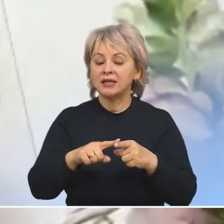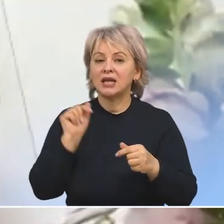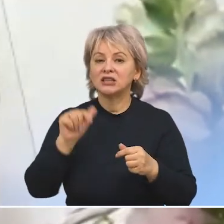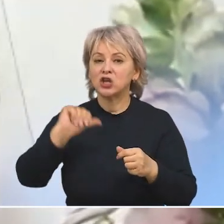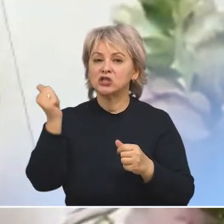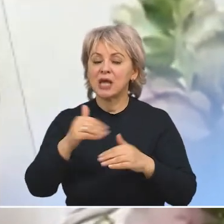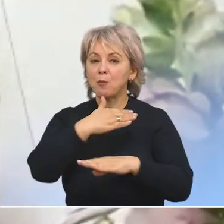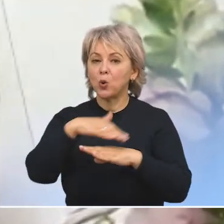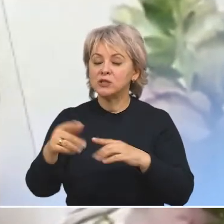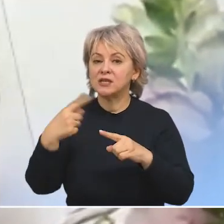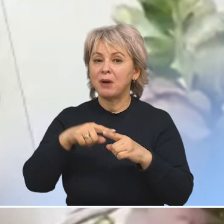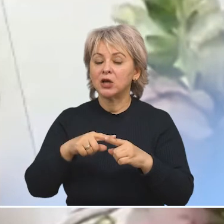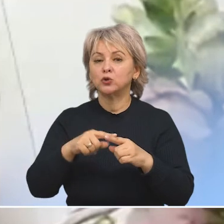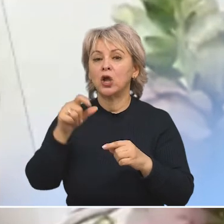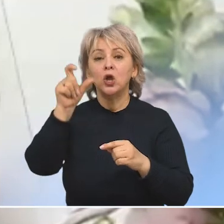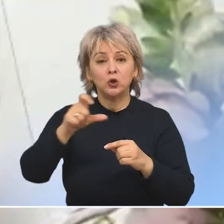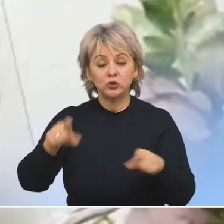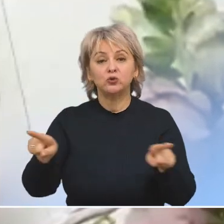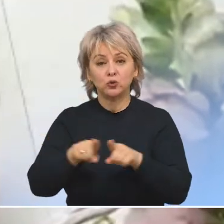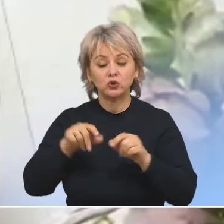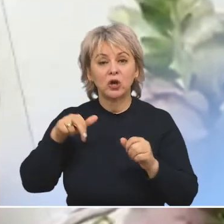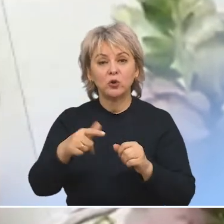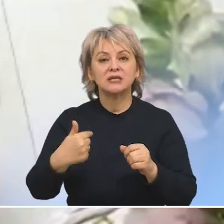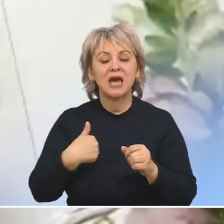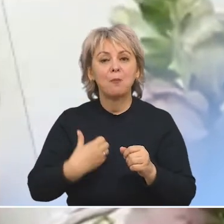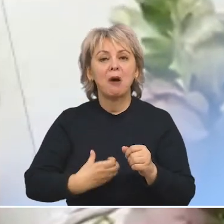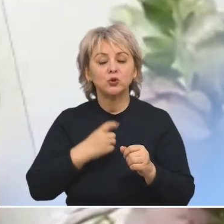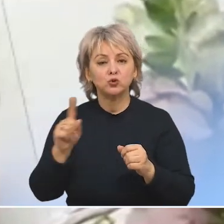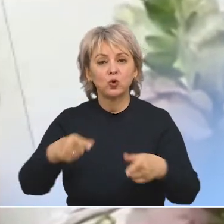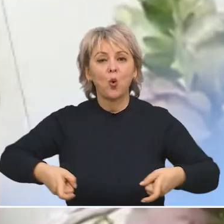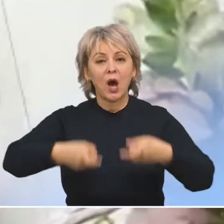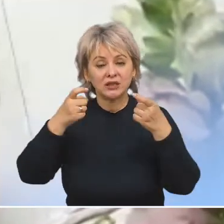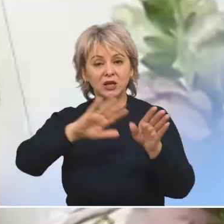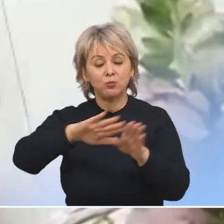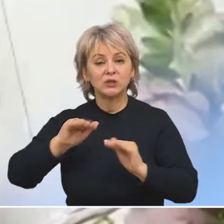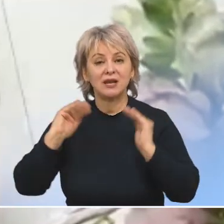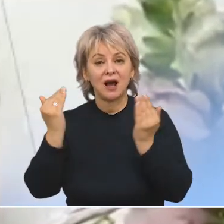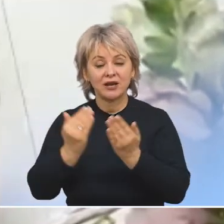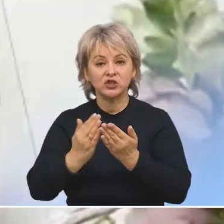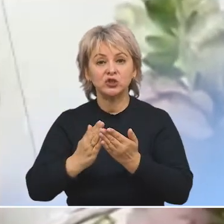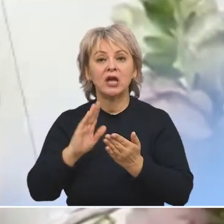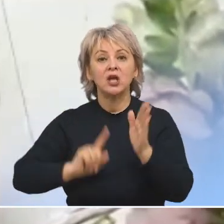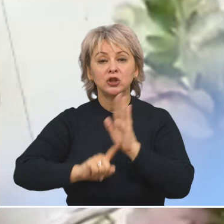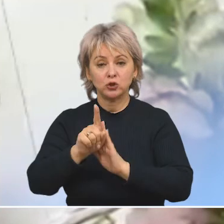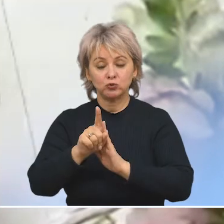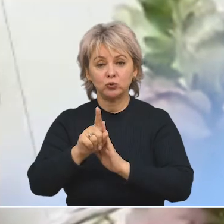это та же самая улица, по которой, в принципе, горожане ходят. Я боюсь, что у отелей, которые после карантина выйдут